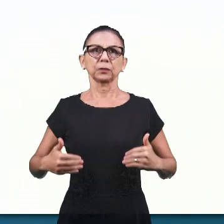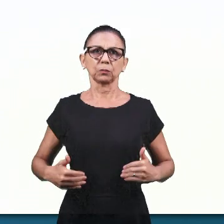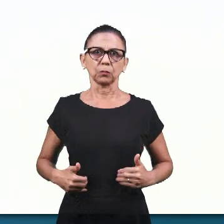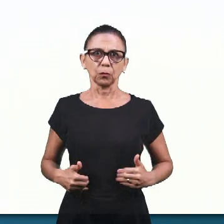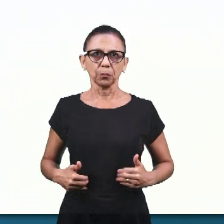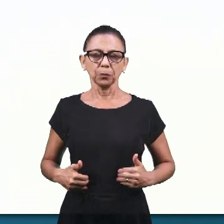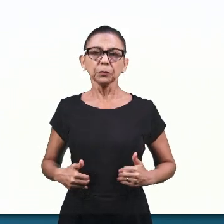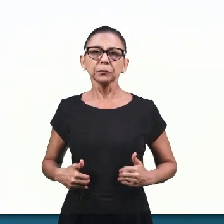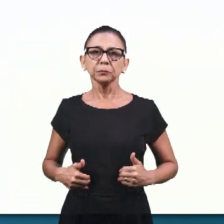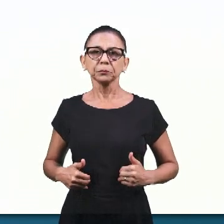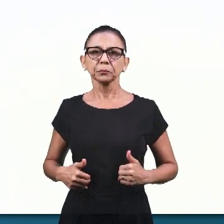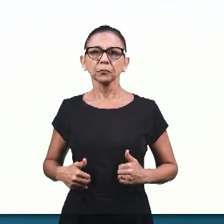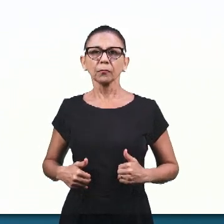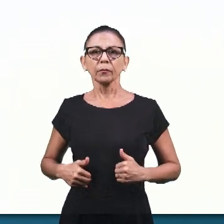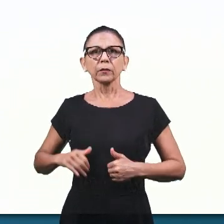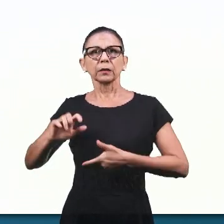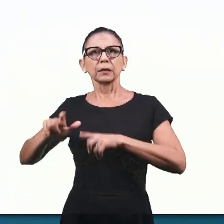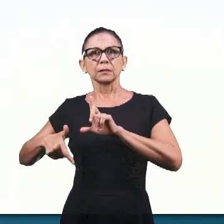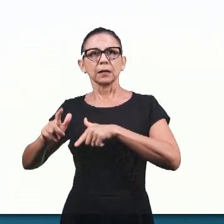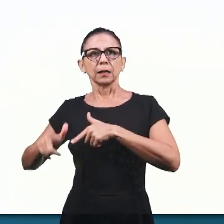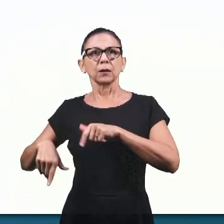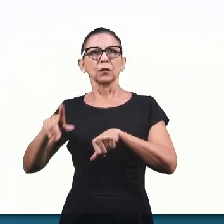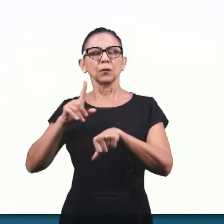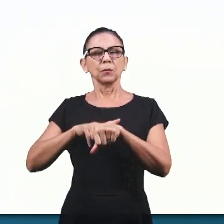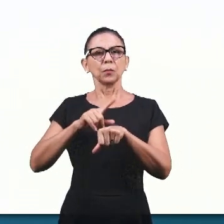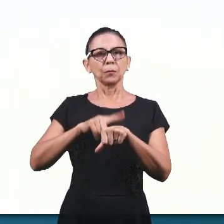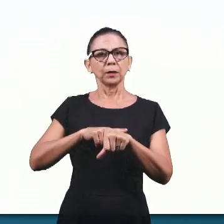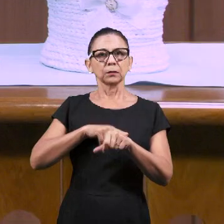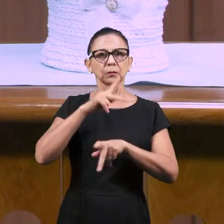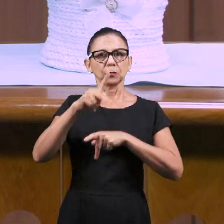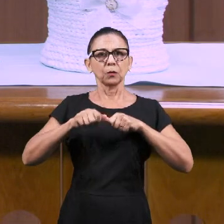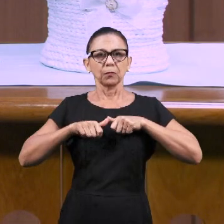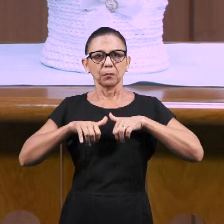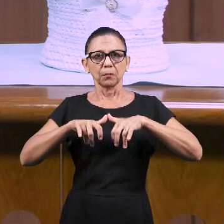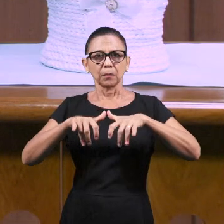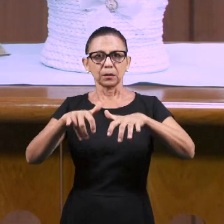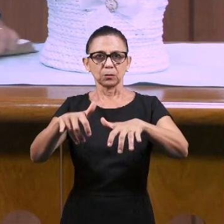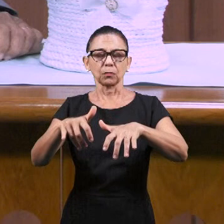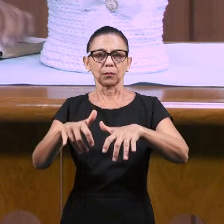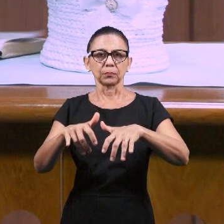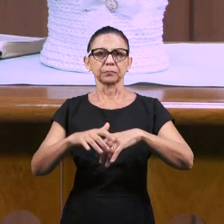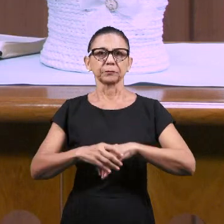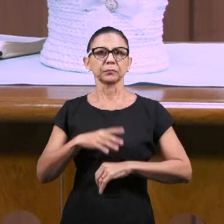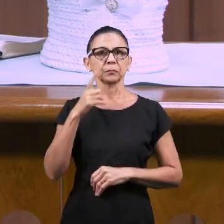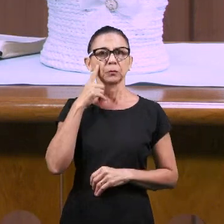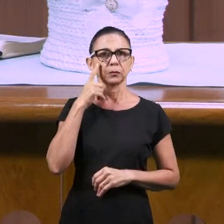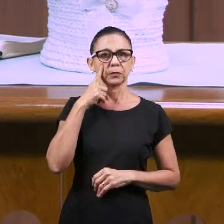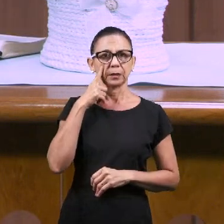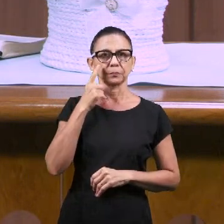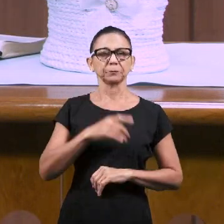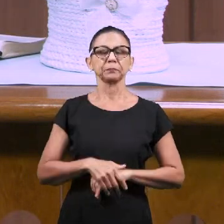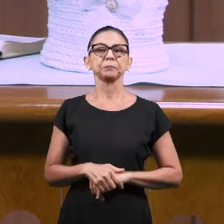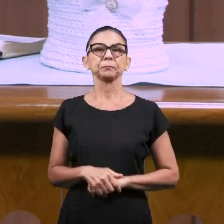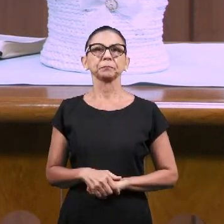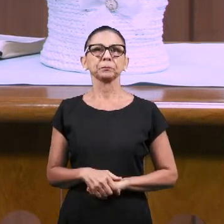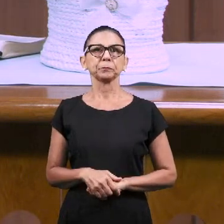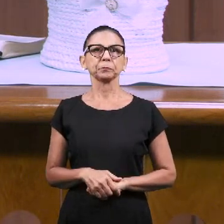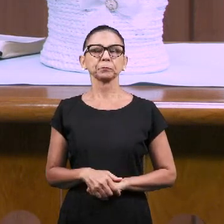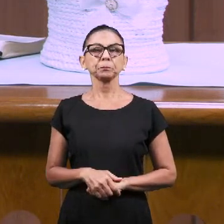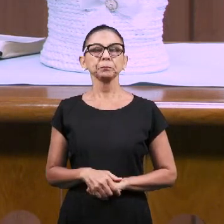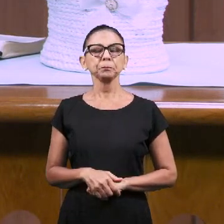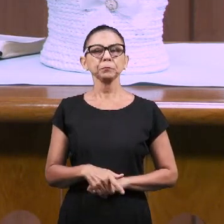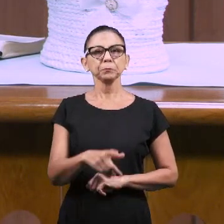du Jourdain, qui sont d'intérêt prophétique pour l'Église de nos jours? Quelles sont les évidences? Donc, on va voir quelles